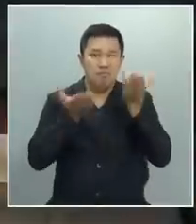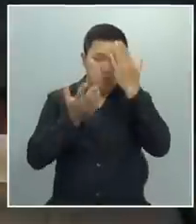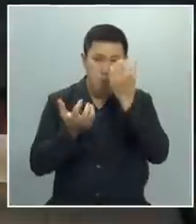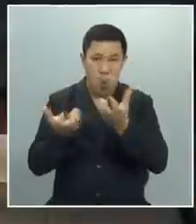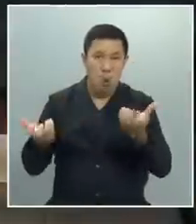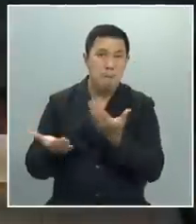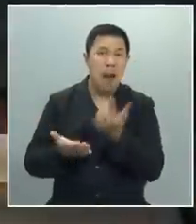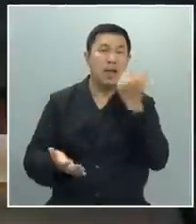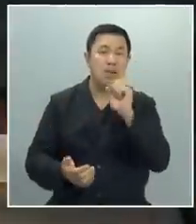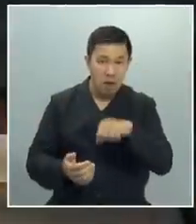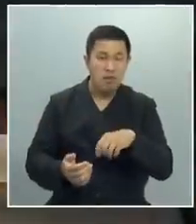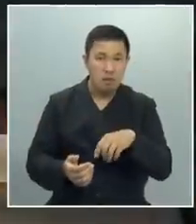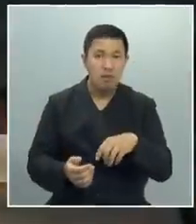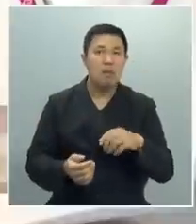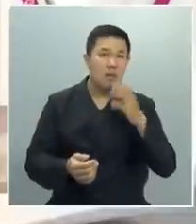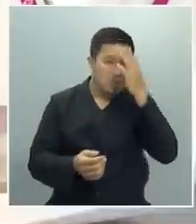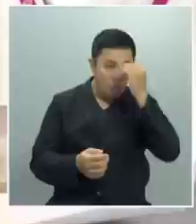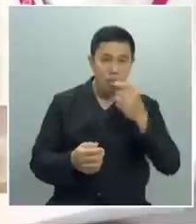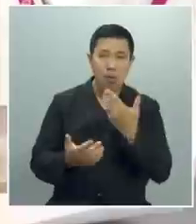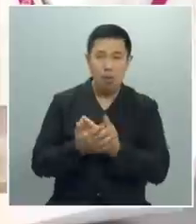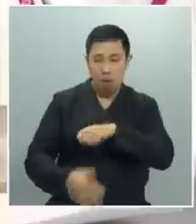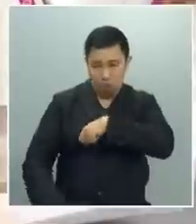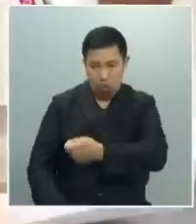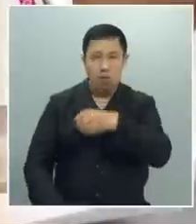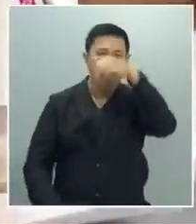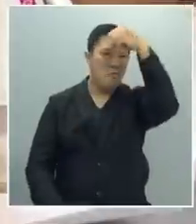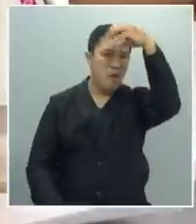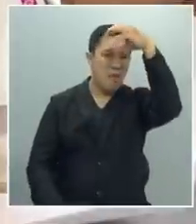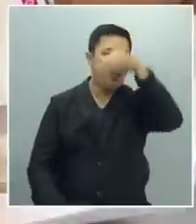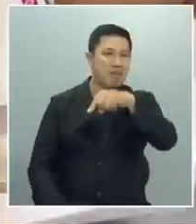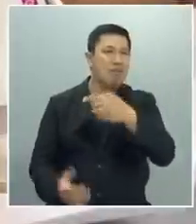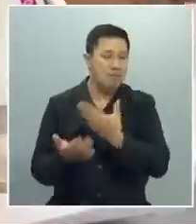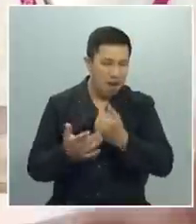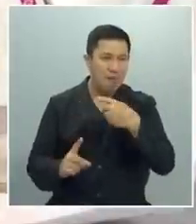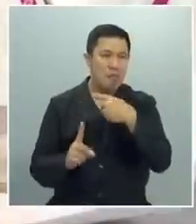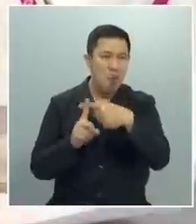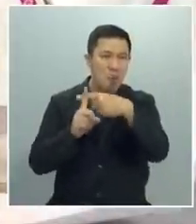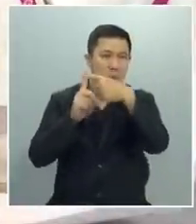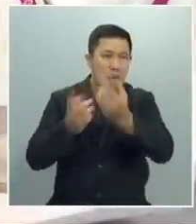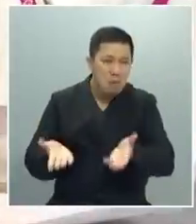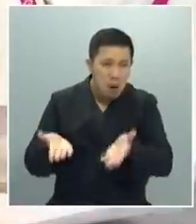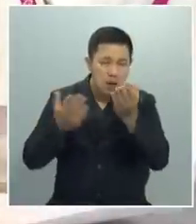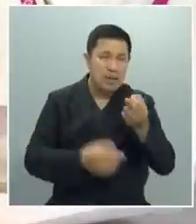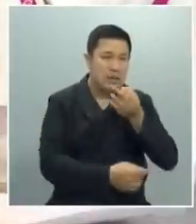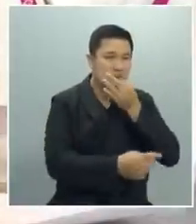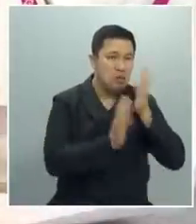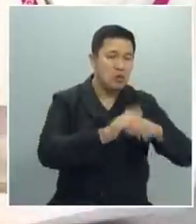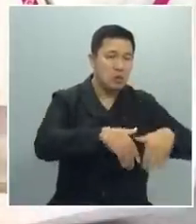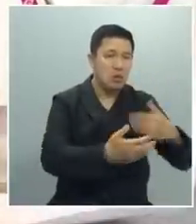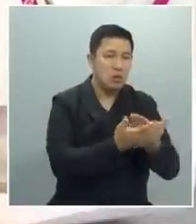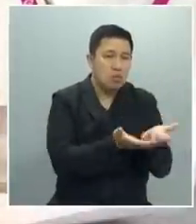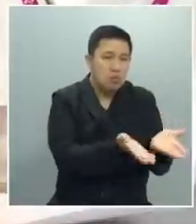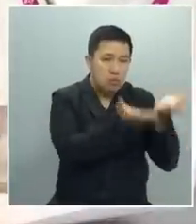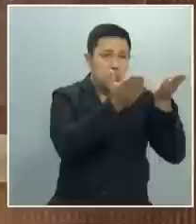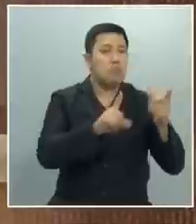เพราะต้นทุนการผลิตทุกอย่างมันจะเพิ่มส้มตามค่าไฟที่เพิ่มขึ้นส่งผลต่อค่าครองชีพประชาชนเตรียมตัวประกัน